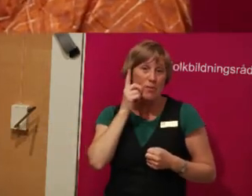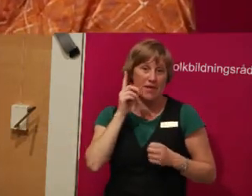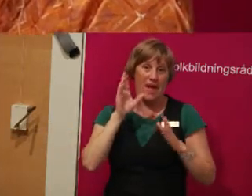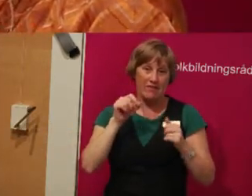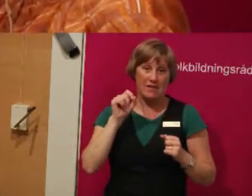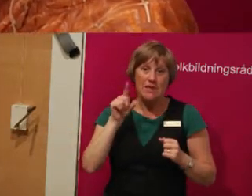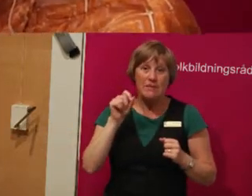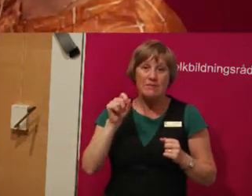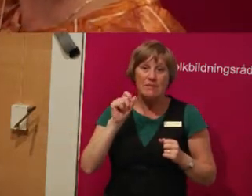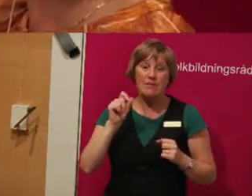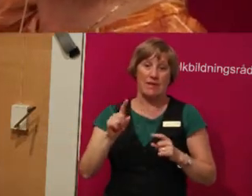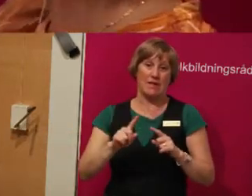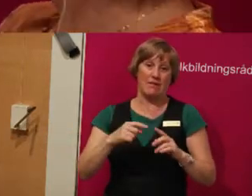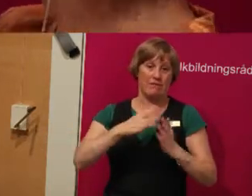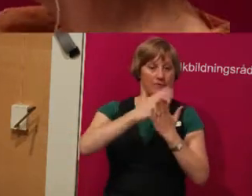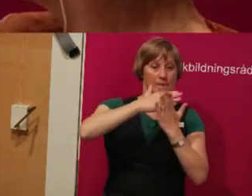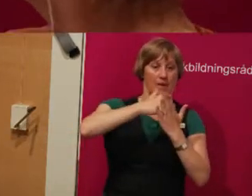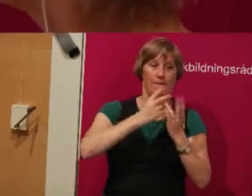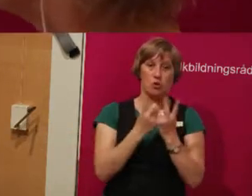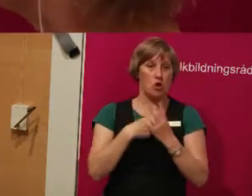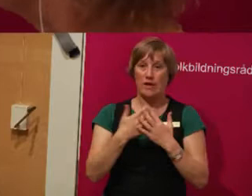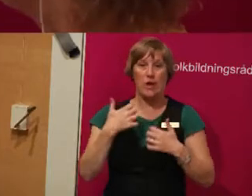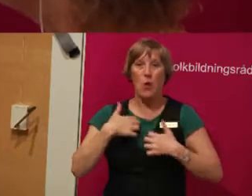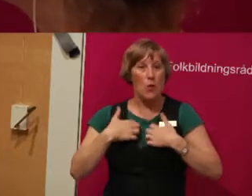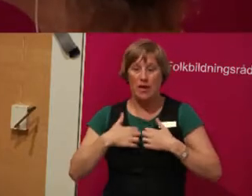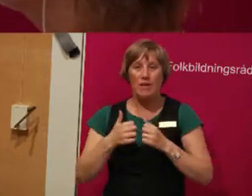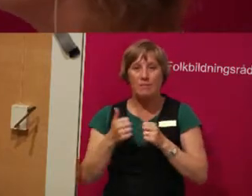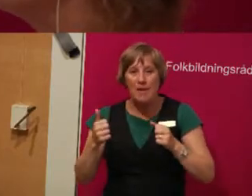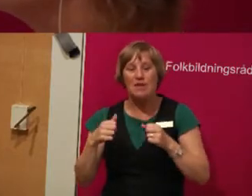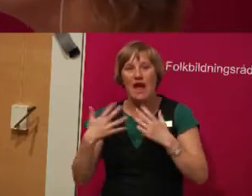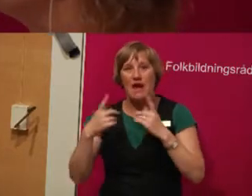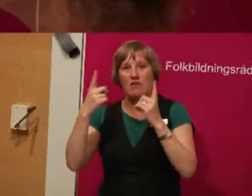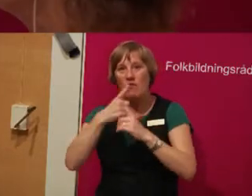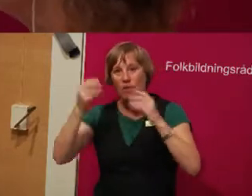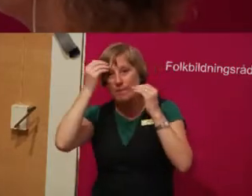Så det är nog ingen fara, det är jag inte dugg orolig över. Det blir Sen ingen är det en folkbildande uppgift, tycker